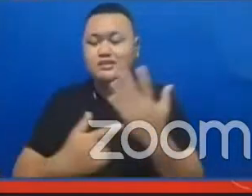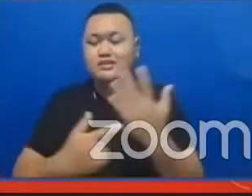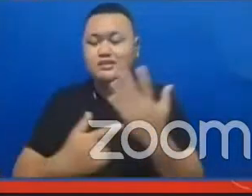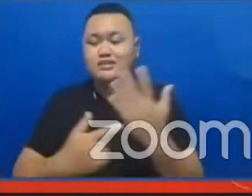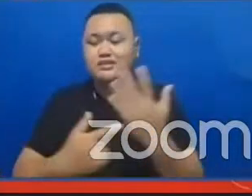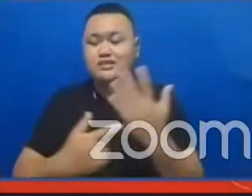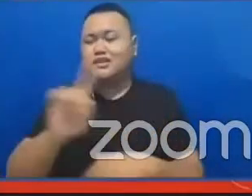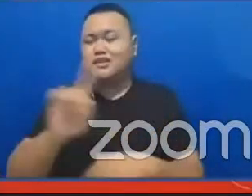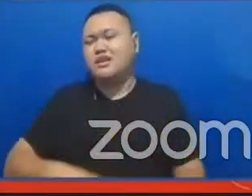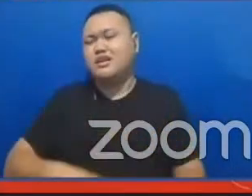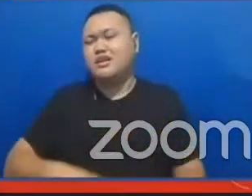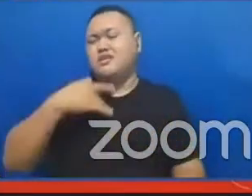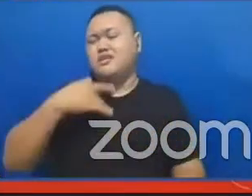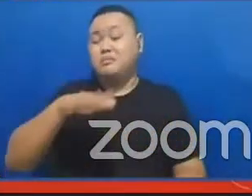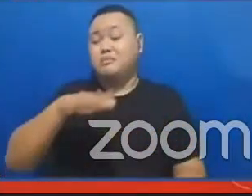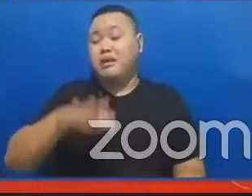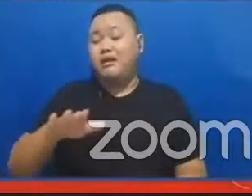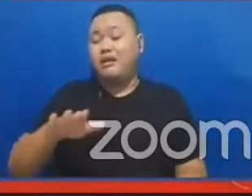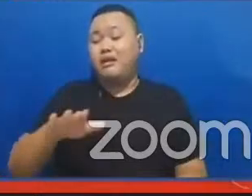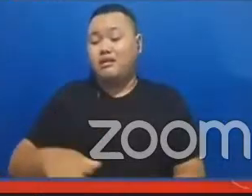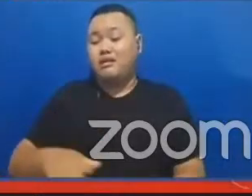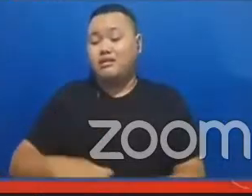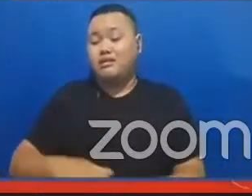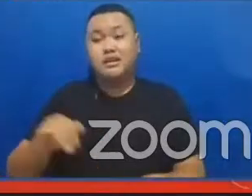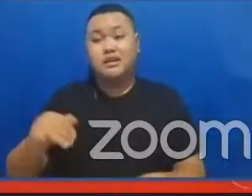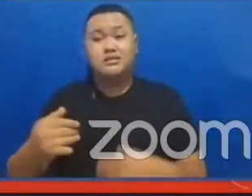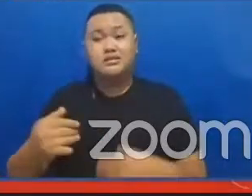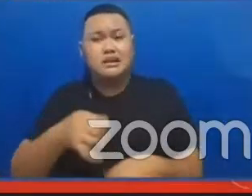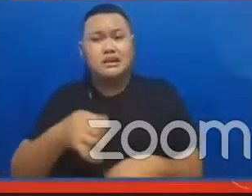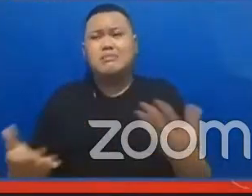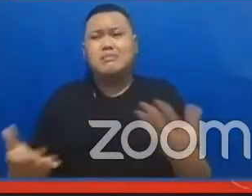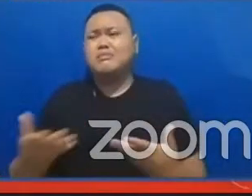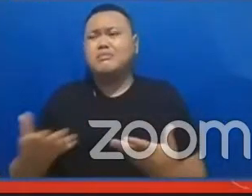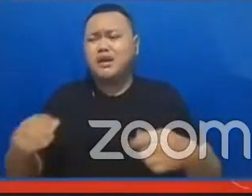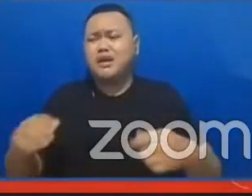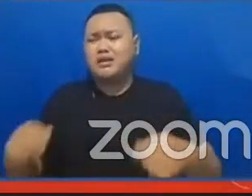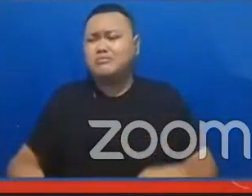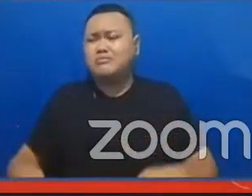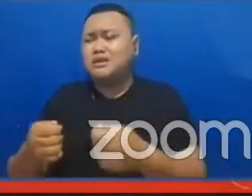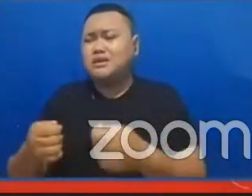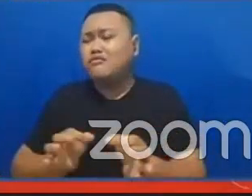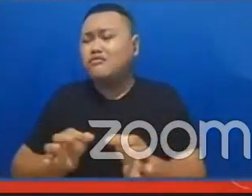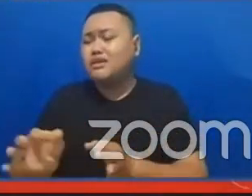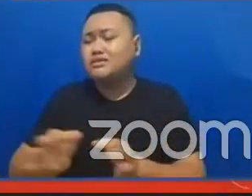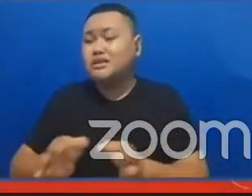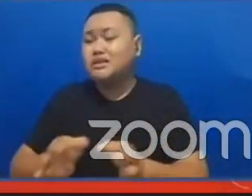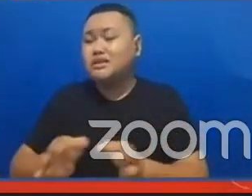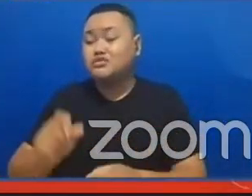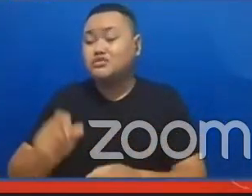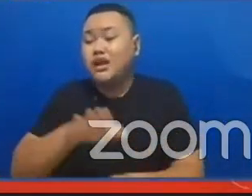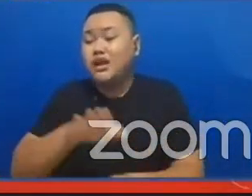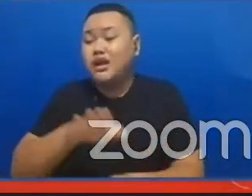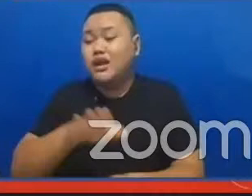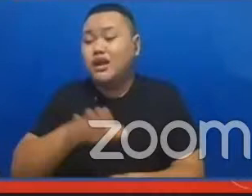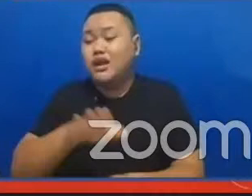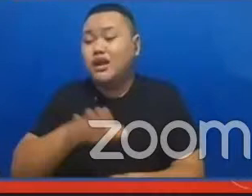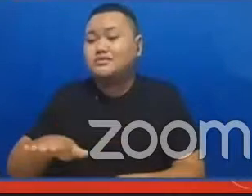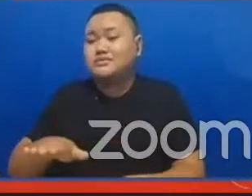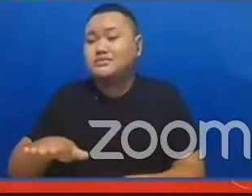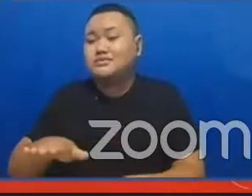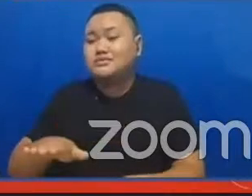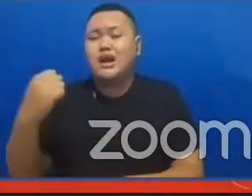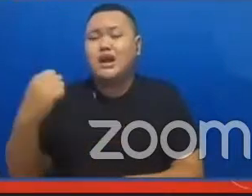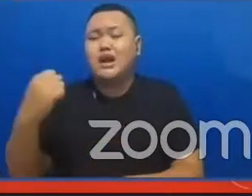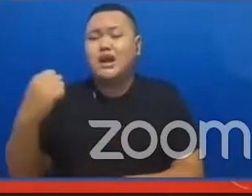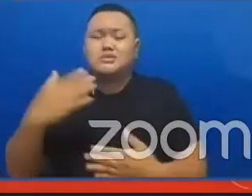dirasakan oleh semua peserta didik. Untuk itu, bagaimana cara memfasilitasi mereka yang tidak bisa menikmati perubahan